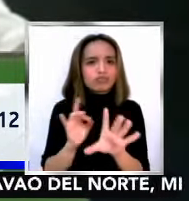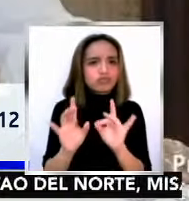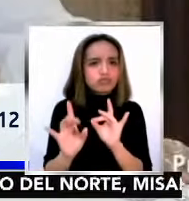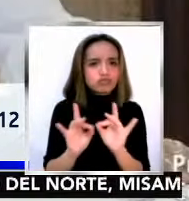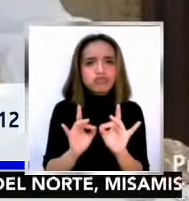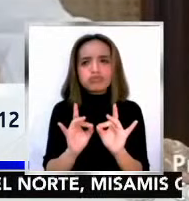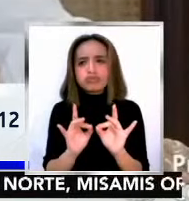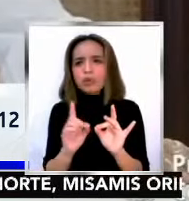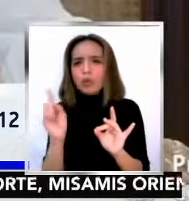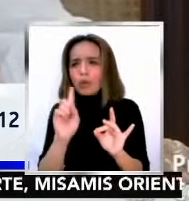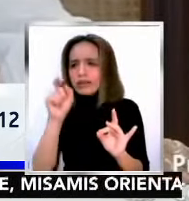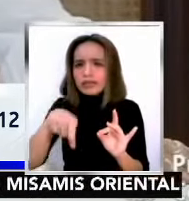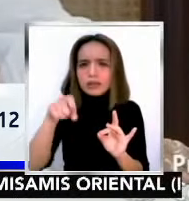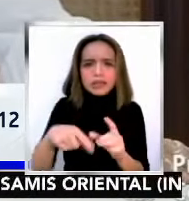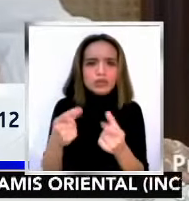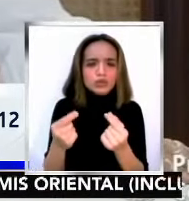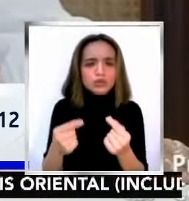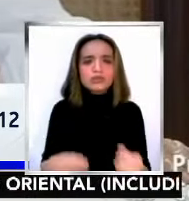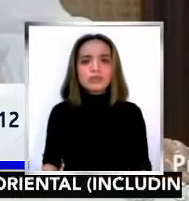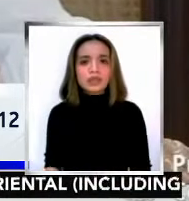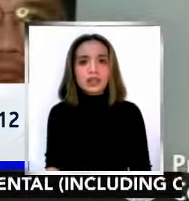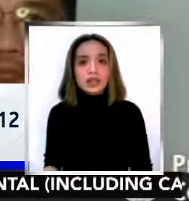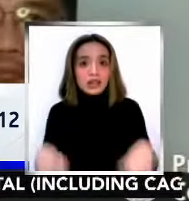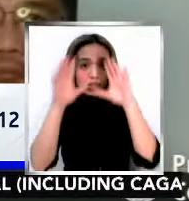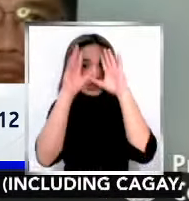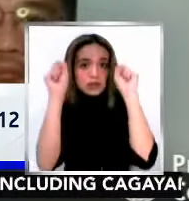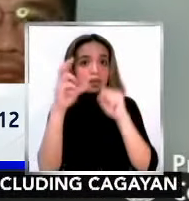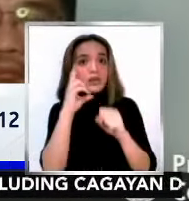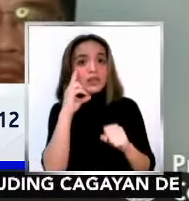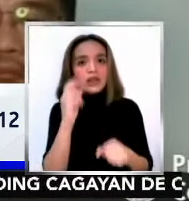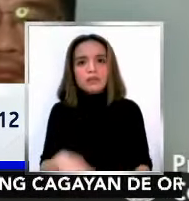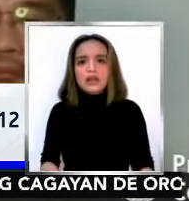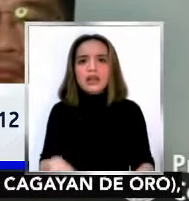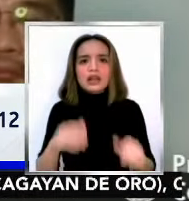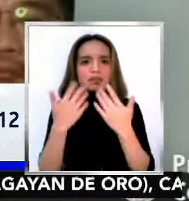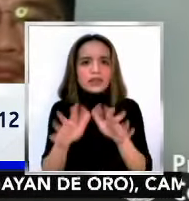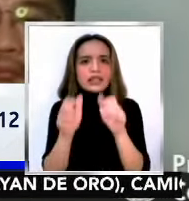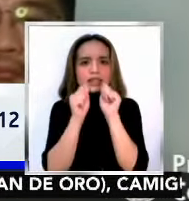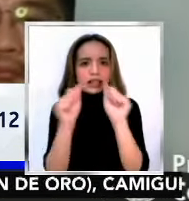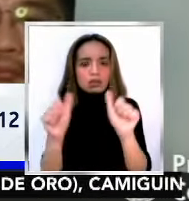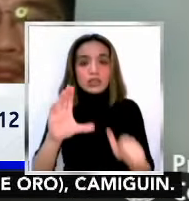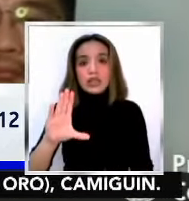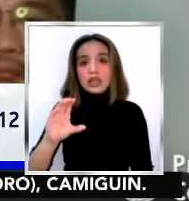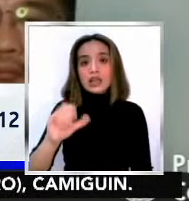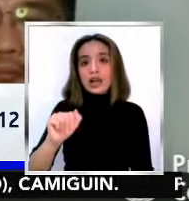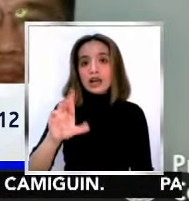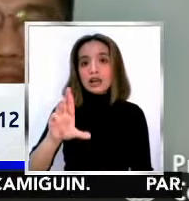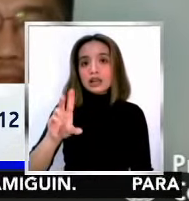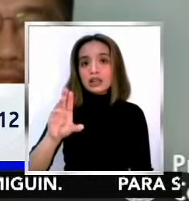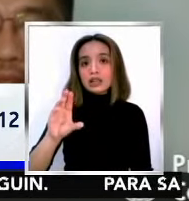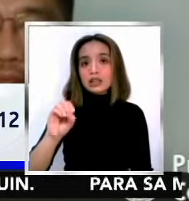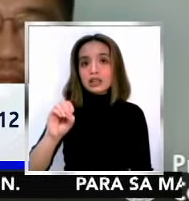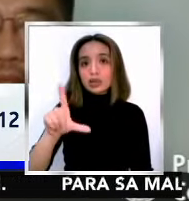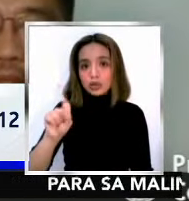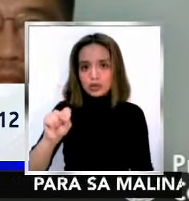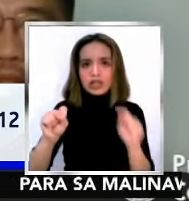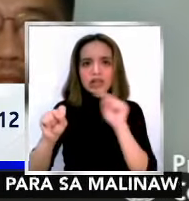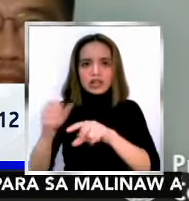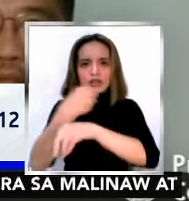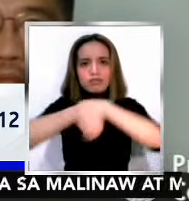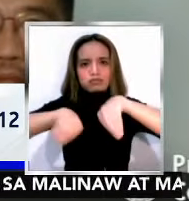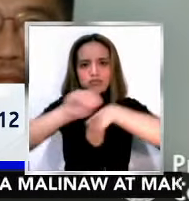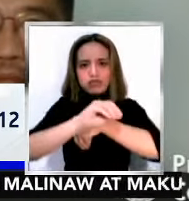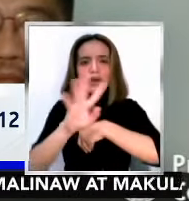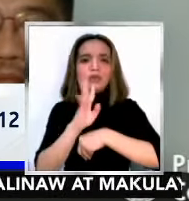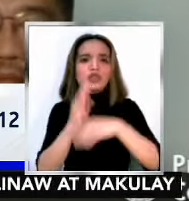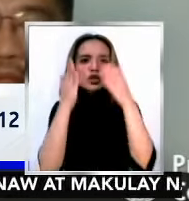kailangan gawin. Inanunsyo naman ng Pangulo na si Cabinet Secretary Carlo Nograles na magiging kapalit ng dating presidential spokesperson na si Harry Roque na